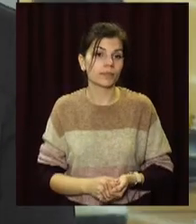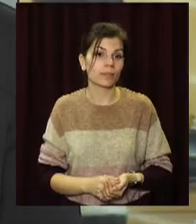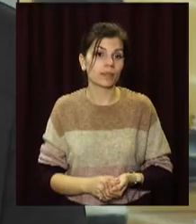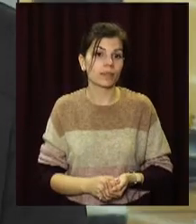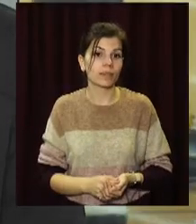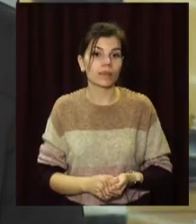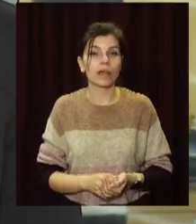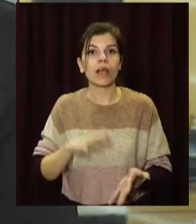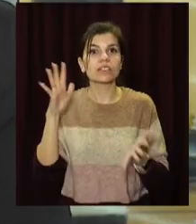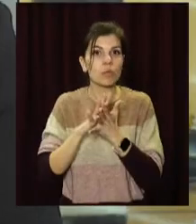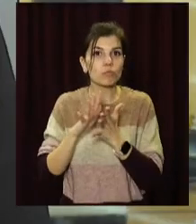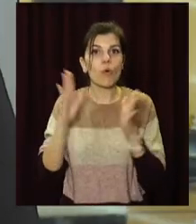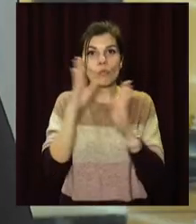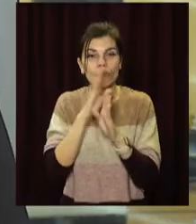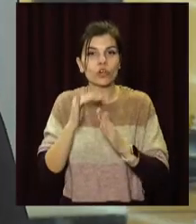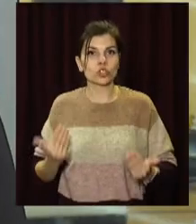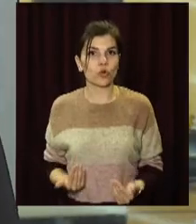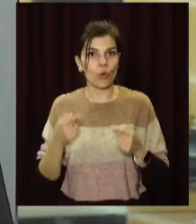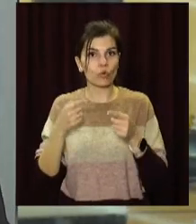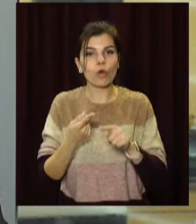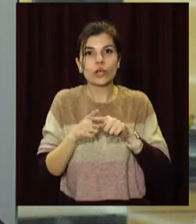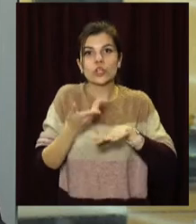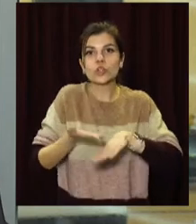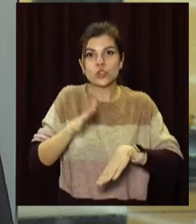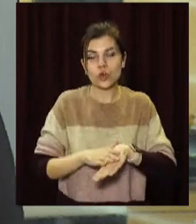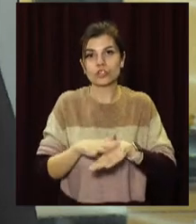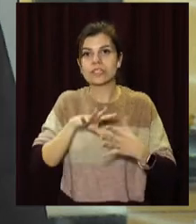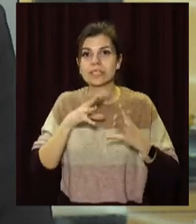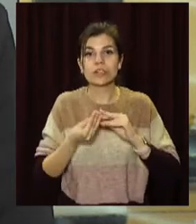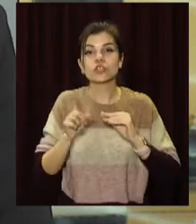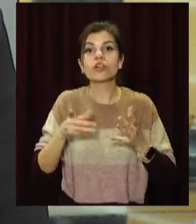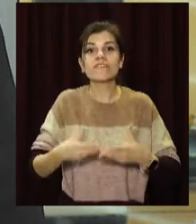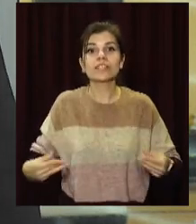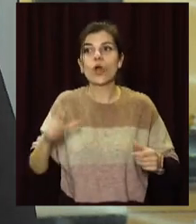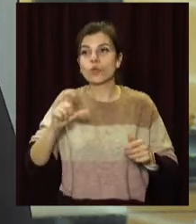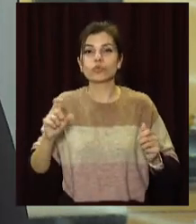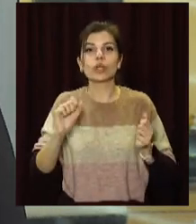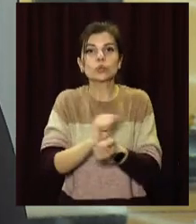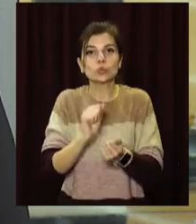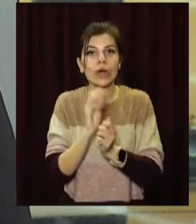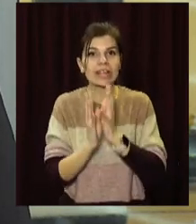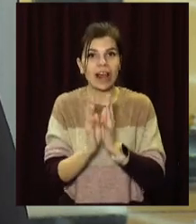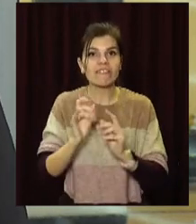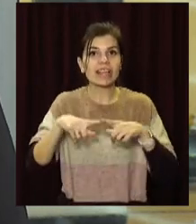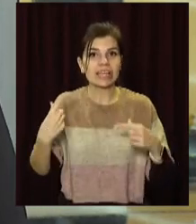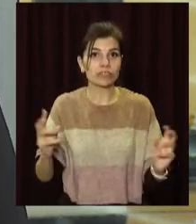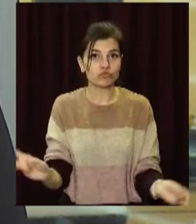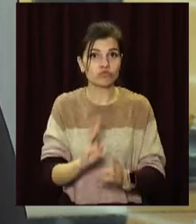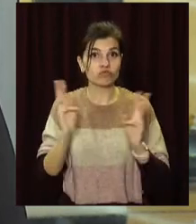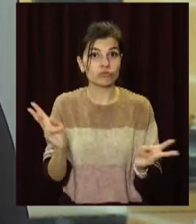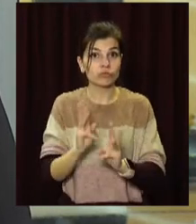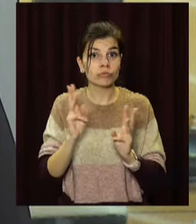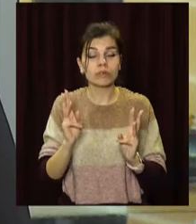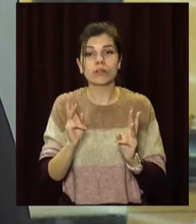Забруднене повітря та загроза життю – це найтяжчі наслідки того, що навесні люди спалюють суху траву і листя, кажуть